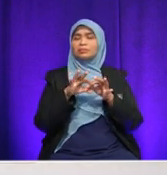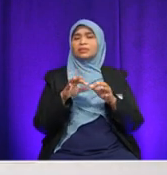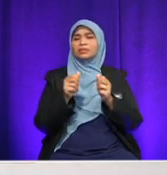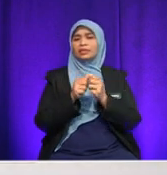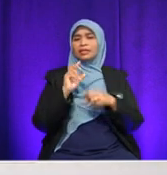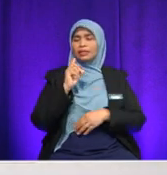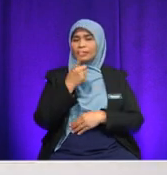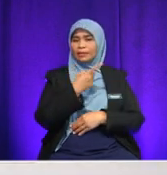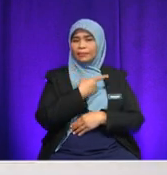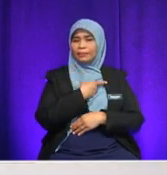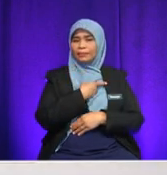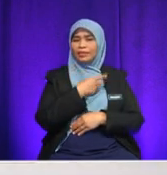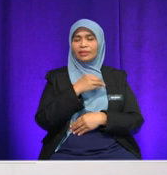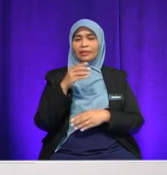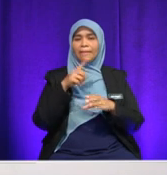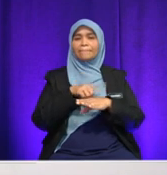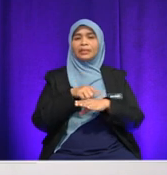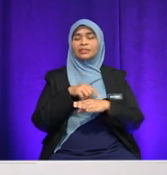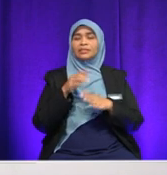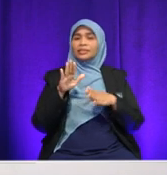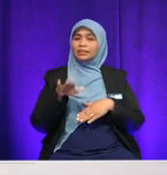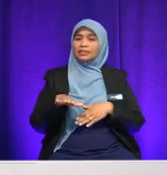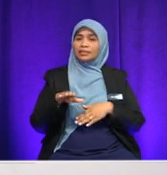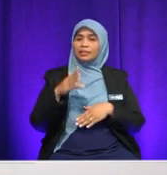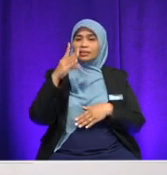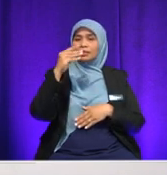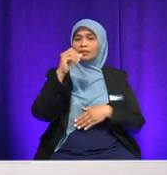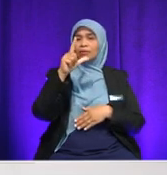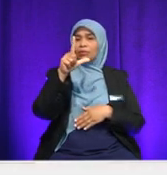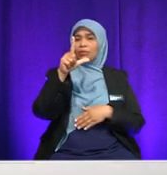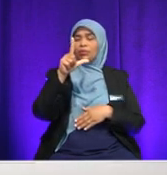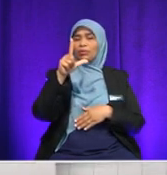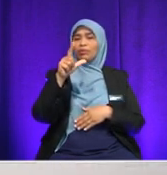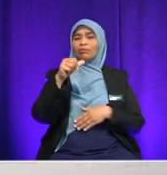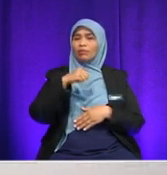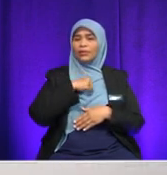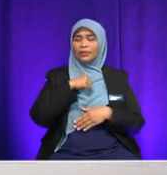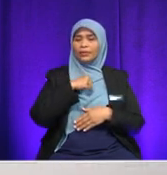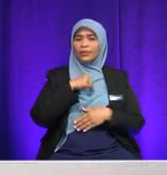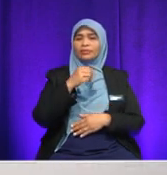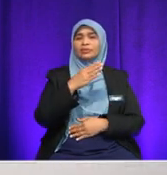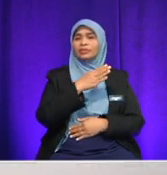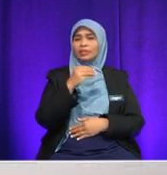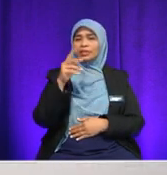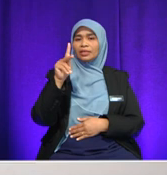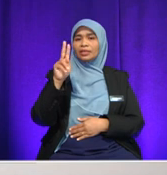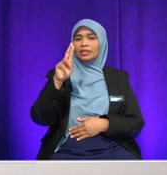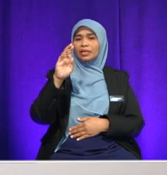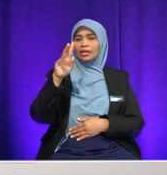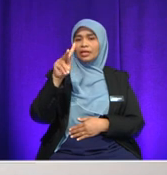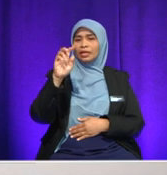okey, maknanya dalam masa kecil dulu, Dol, okey, aku dan juga